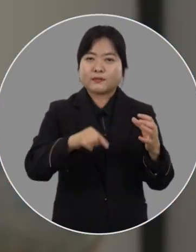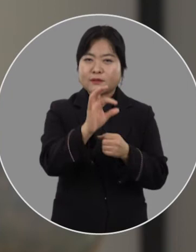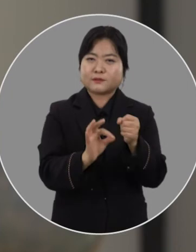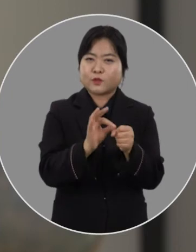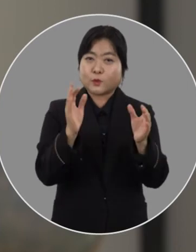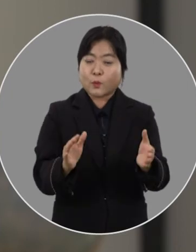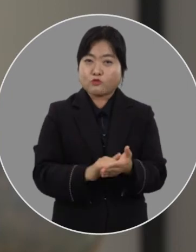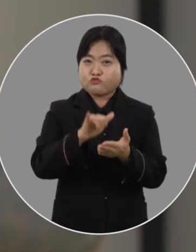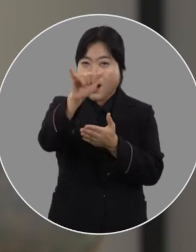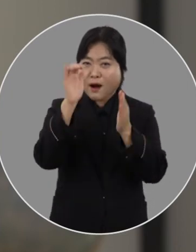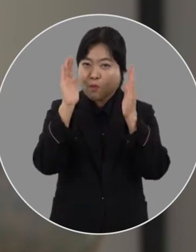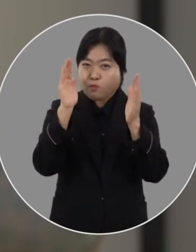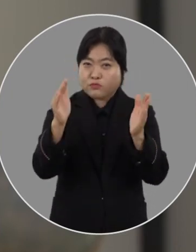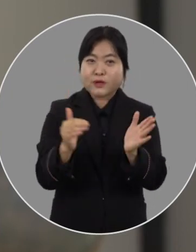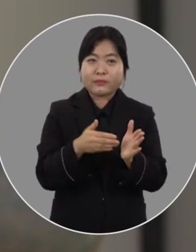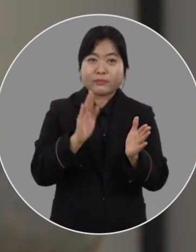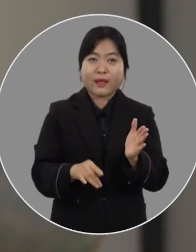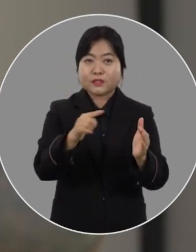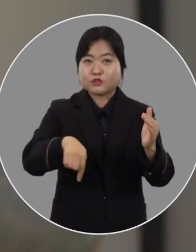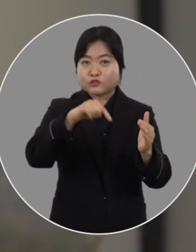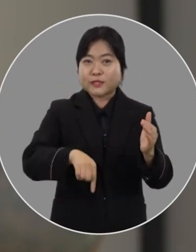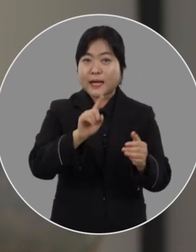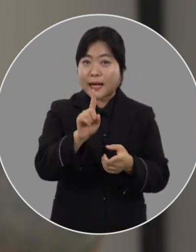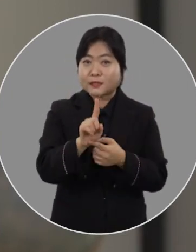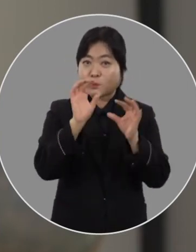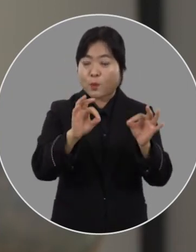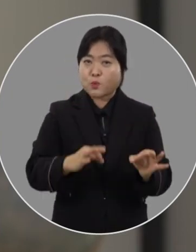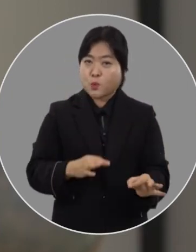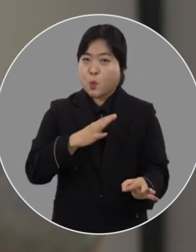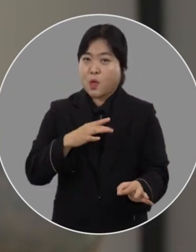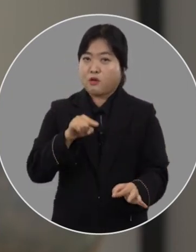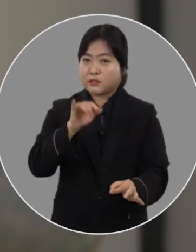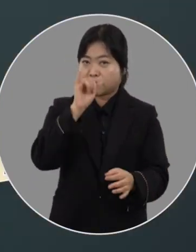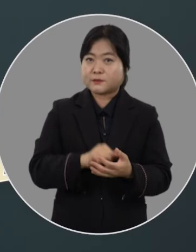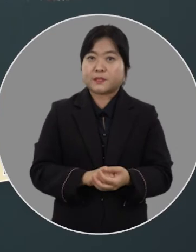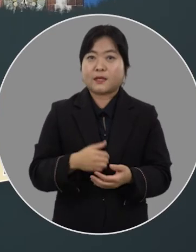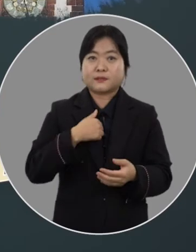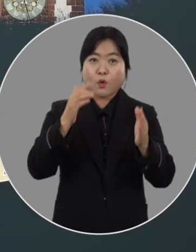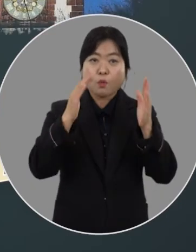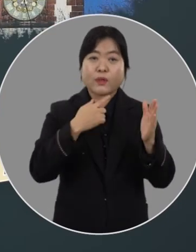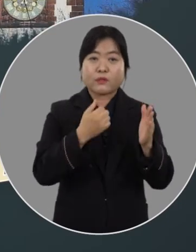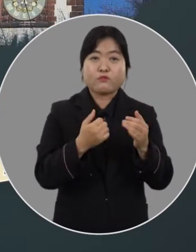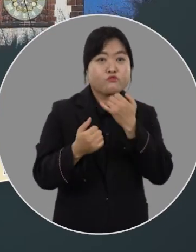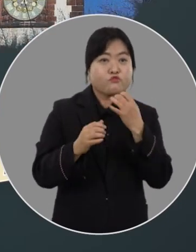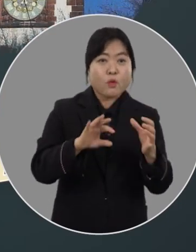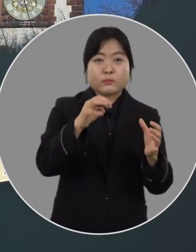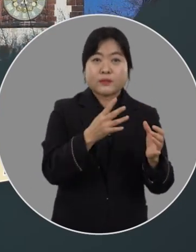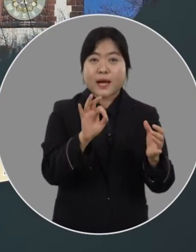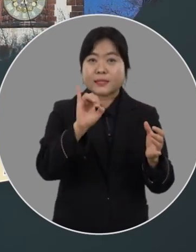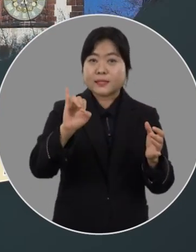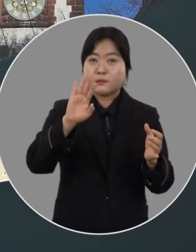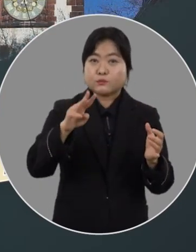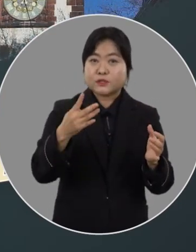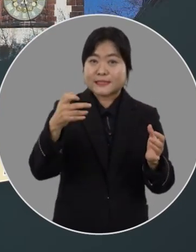10년 동안 유학 생활을 했는데 그 중에서 한 가지 보고 놀란 것이 있었습니다. 제가 공부했던 독일